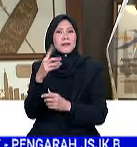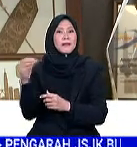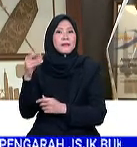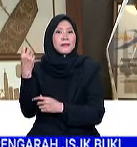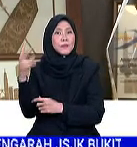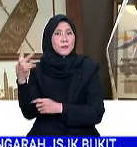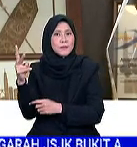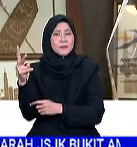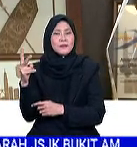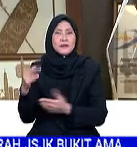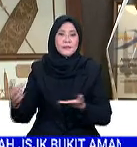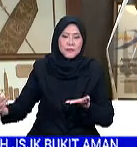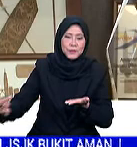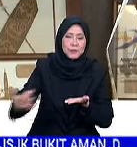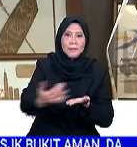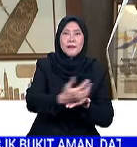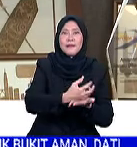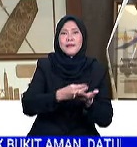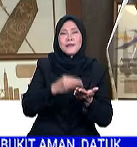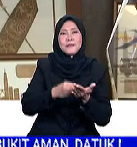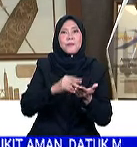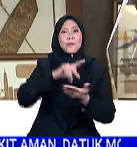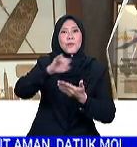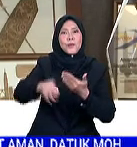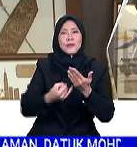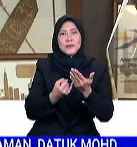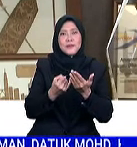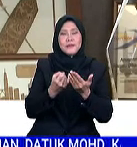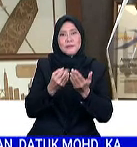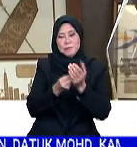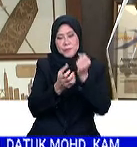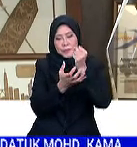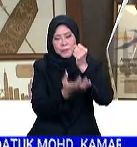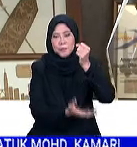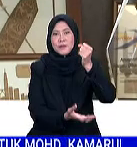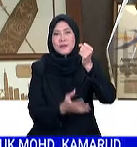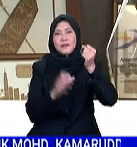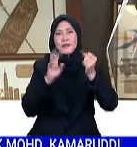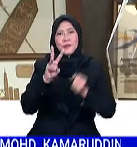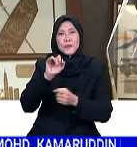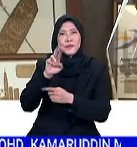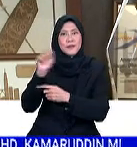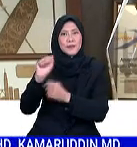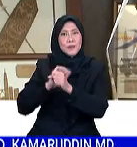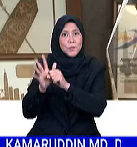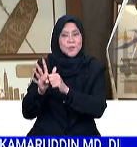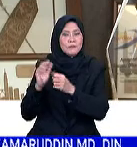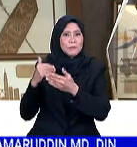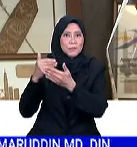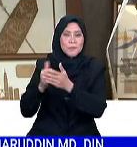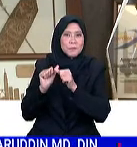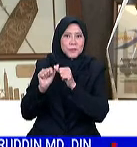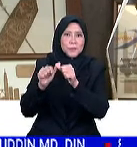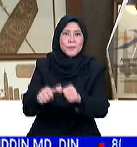Disember, kutipan projek Wira Covid, tabung Wira Covid yang kita akan teruskan sehingga ke hujung tahun, dan